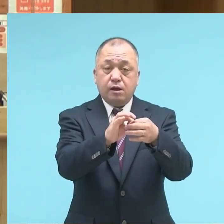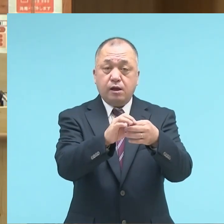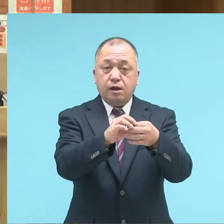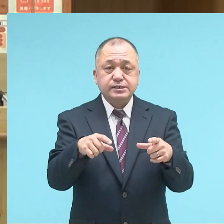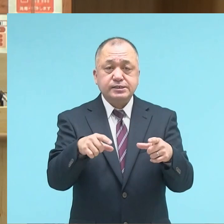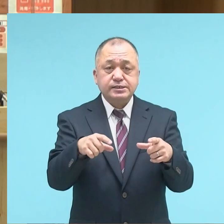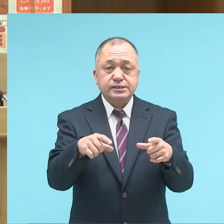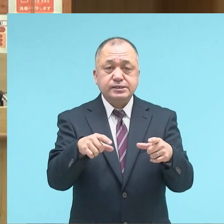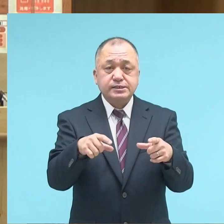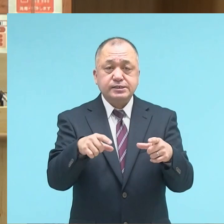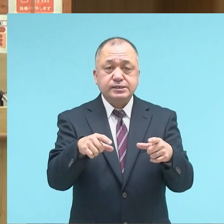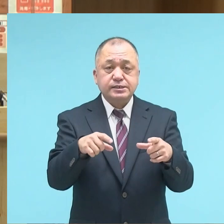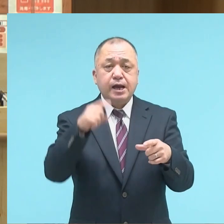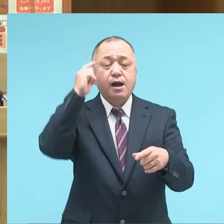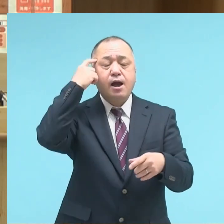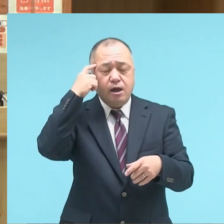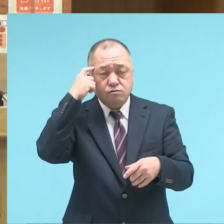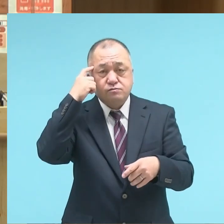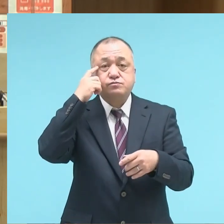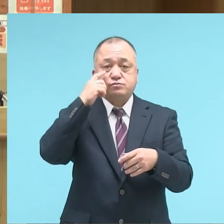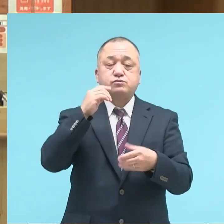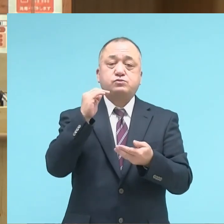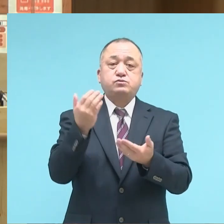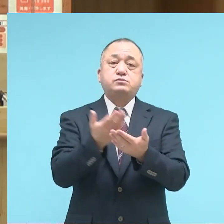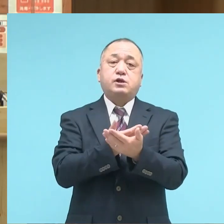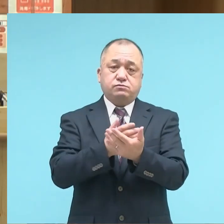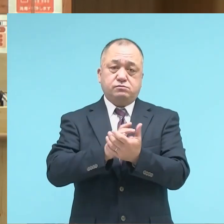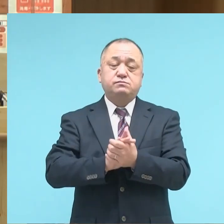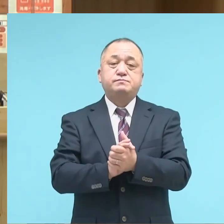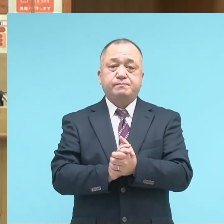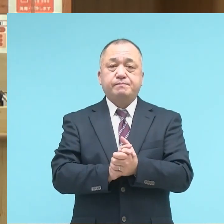をしながら考えていくということになります。